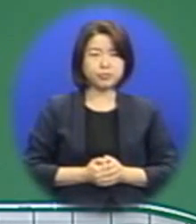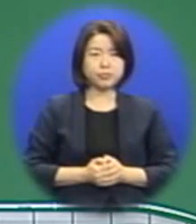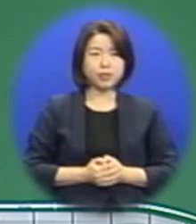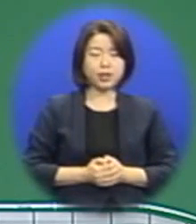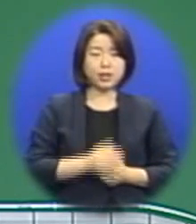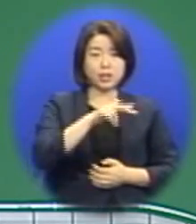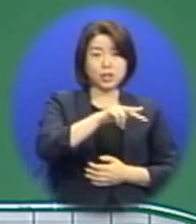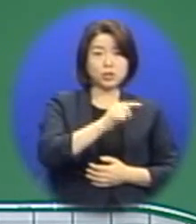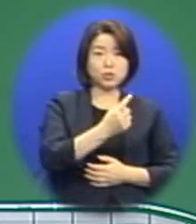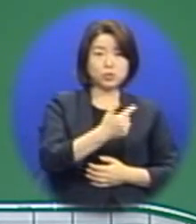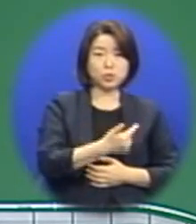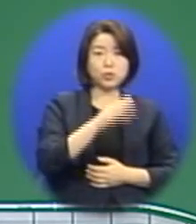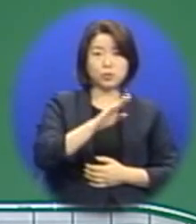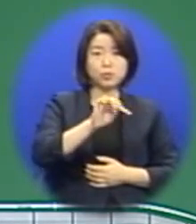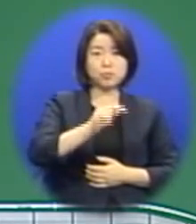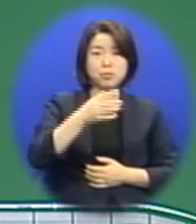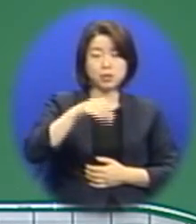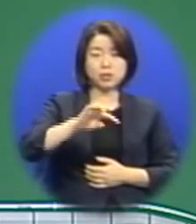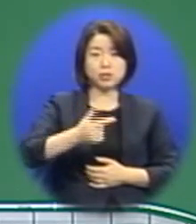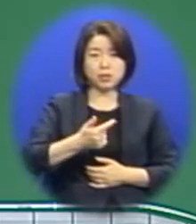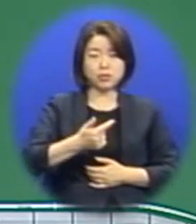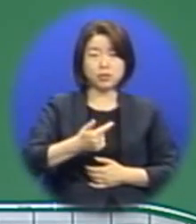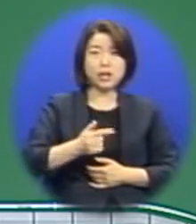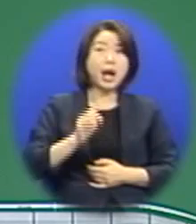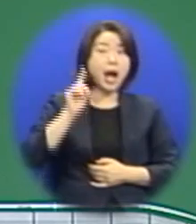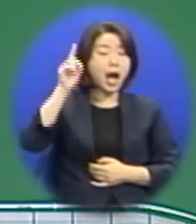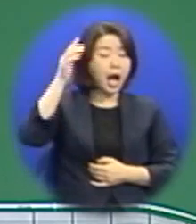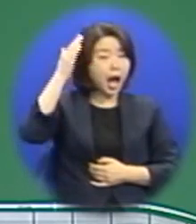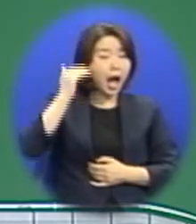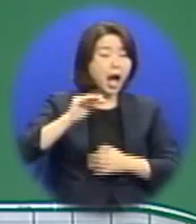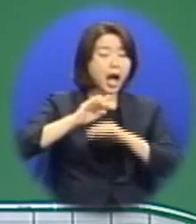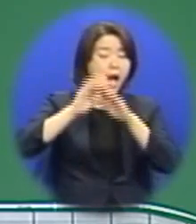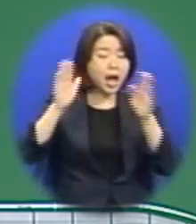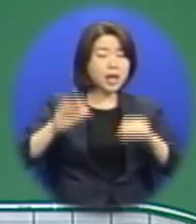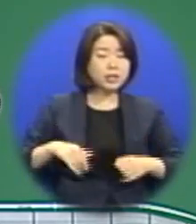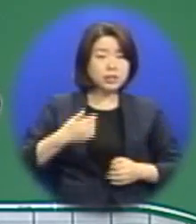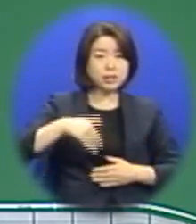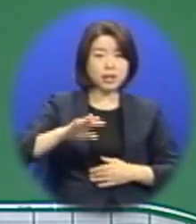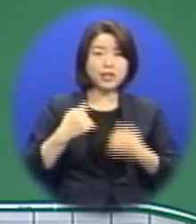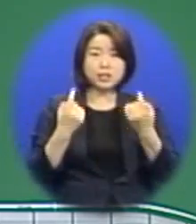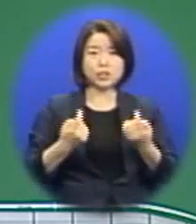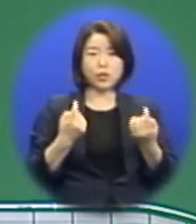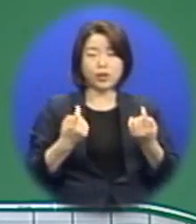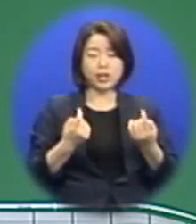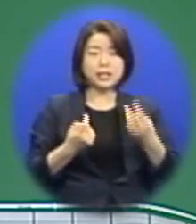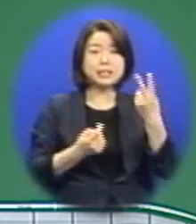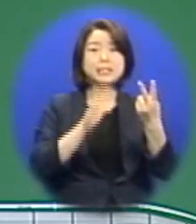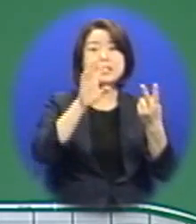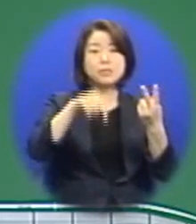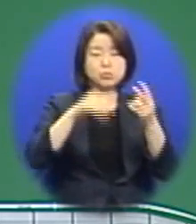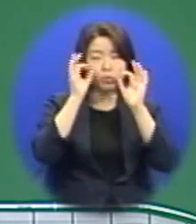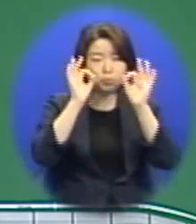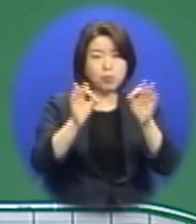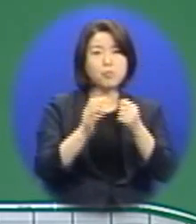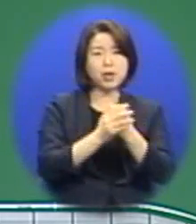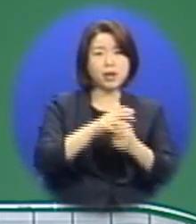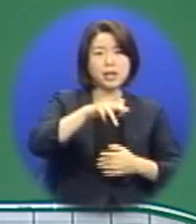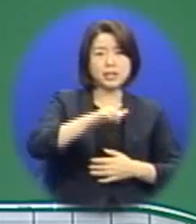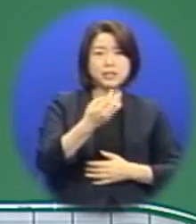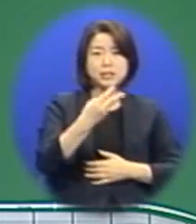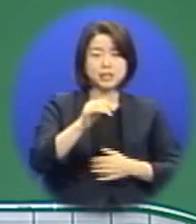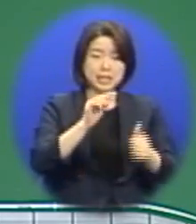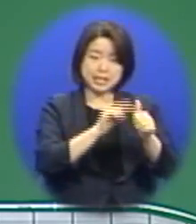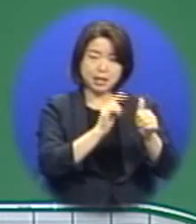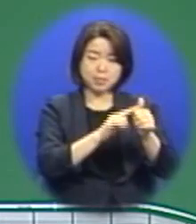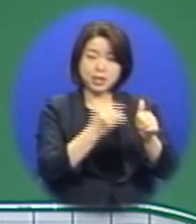존 번연의 철로 역정 2부를 보면 크리스천의 아내 크리스티나가 자비라고 하는 한